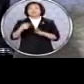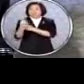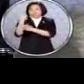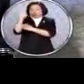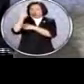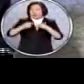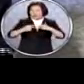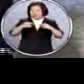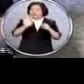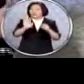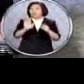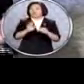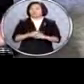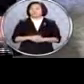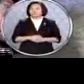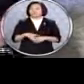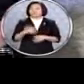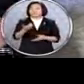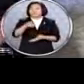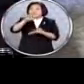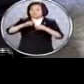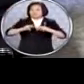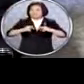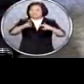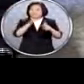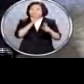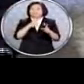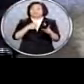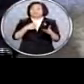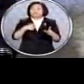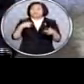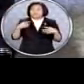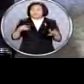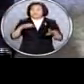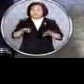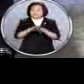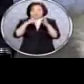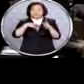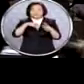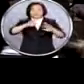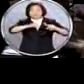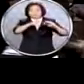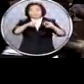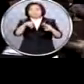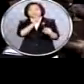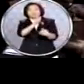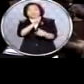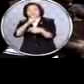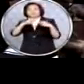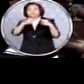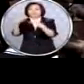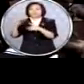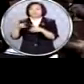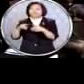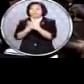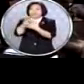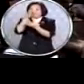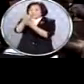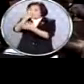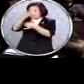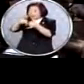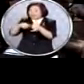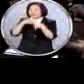司法改革，而且这些改革都是我在各种场合去推动的，绝对没有说只不干预个案而已。蔡主